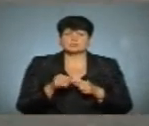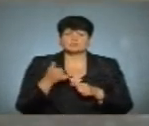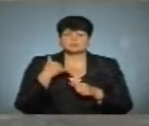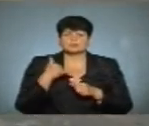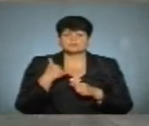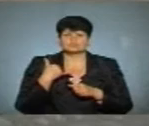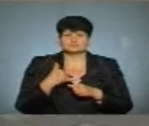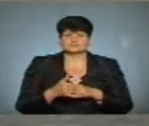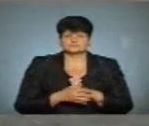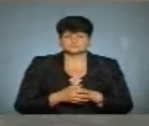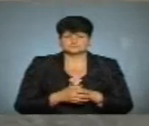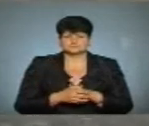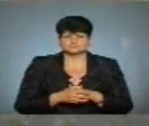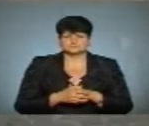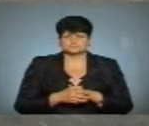звертатися.